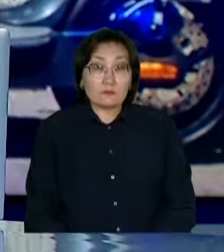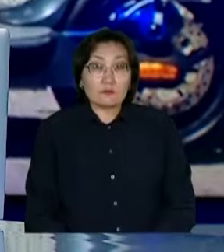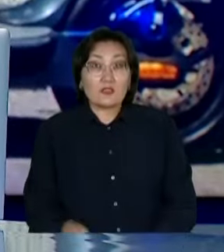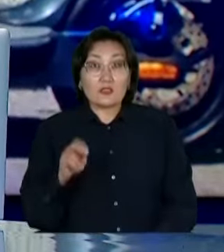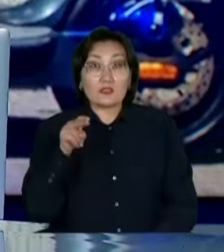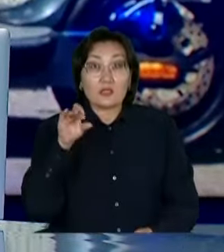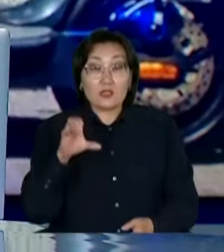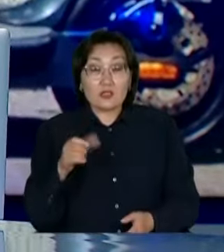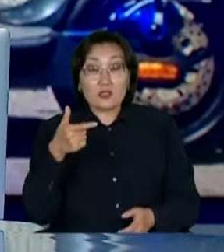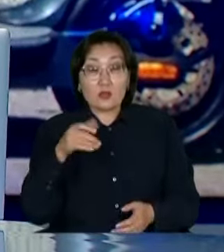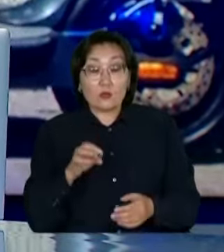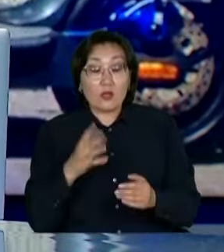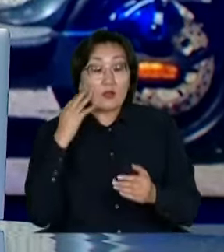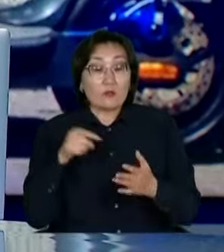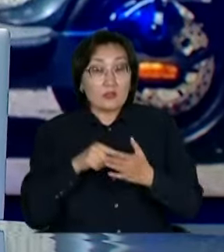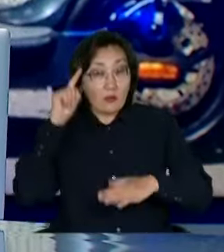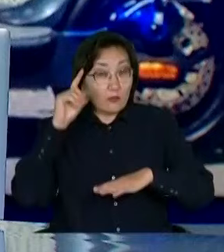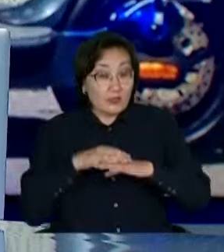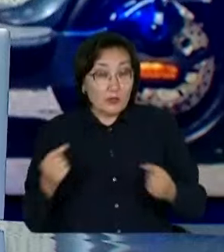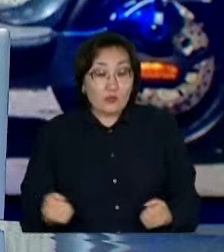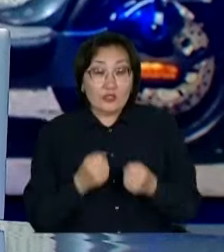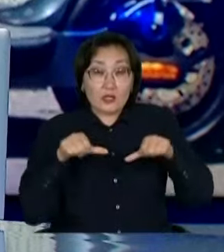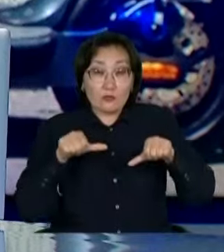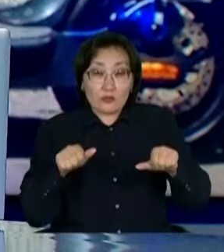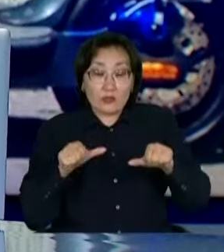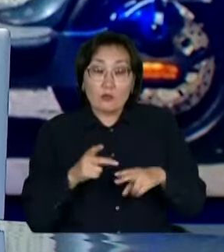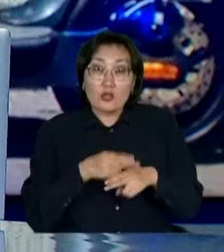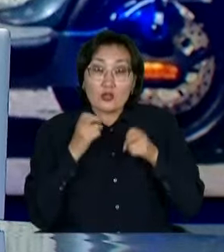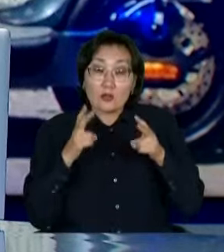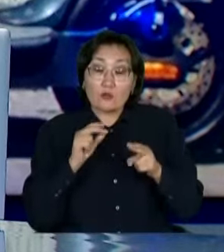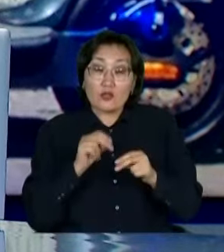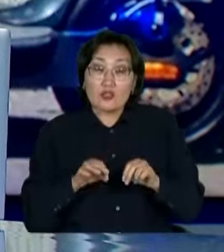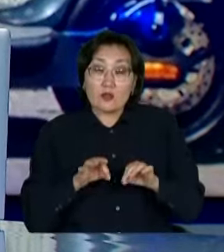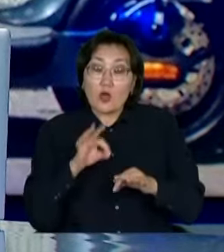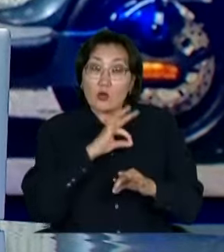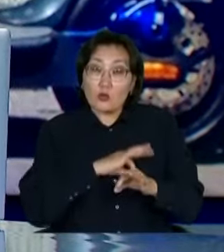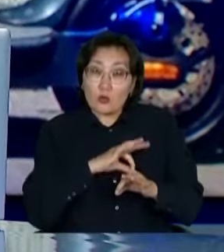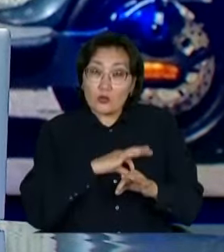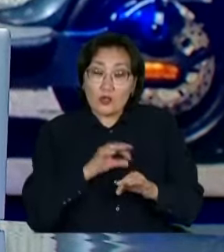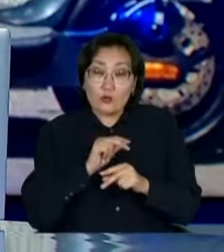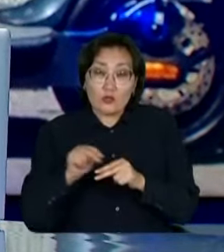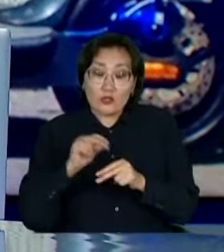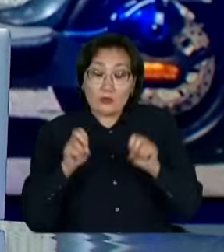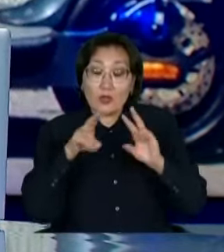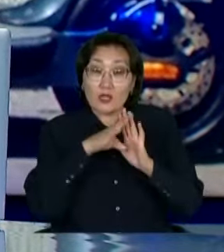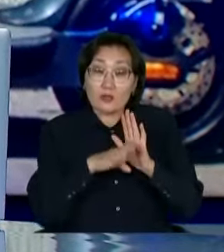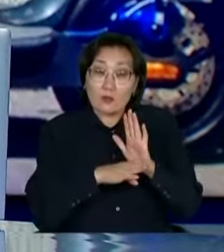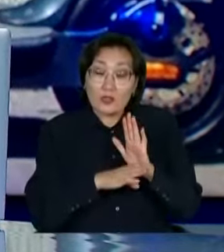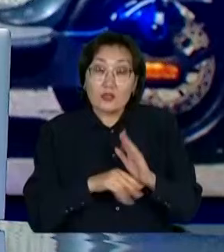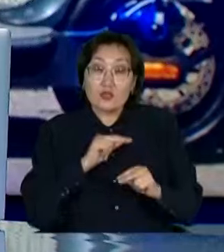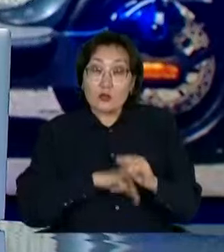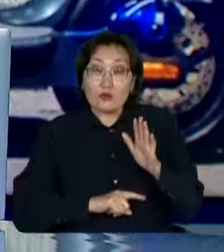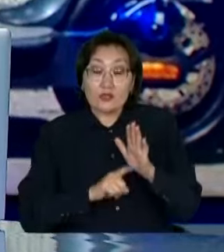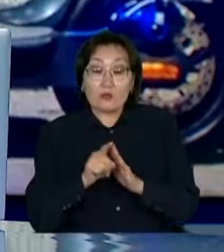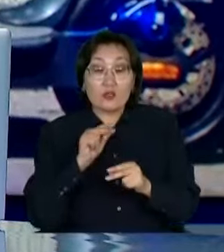Яндекс Го Алматы әкімдігінің қолдауымен самокатты қауіпсіз жүргізуге үйрететін арнайы бағдарламаны іске қосты. Оқыту қос